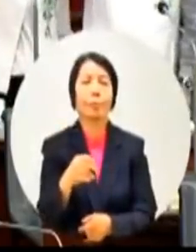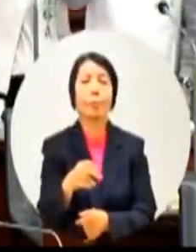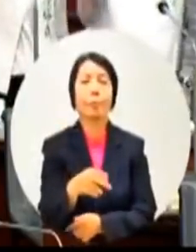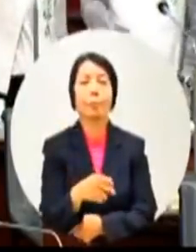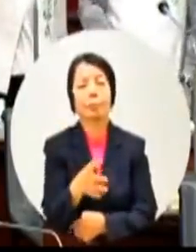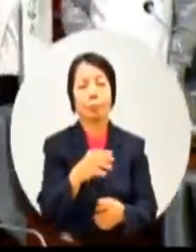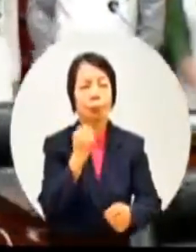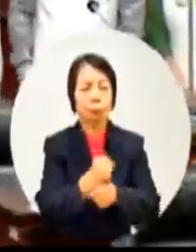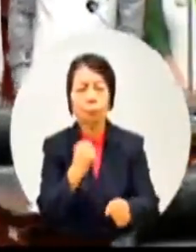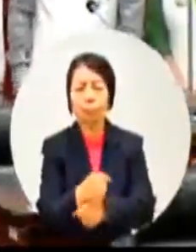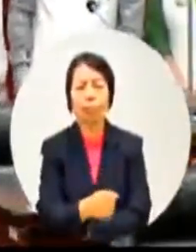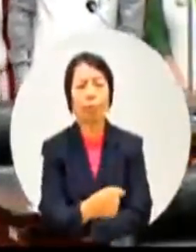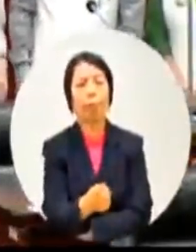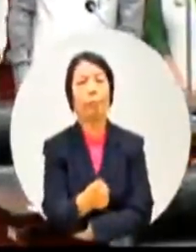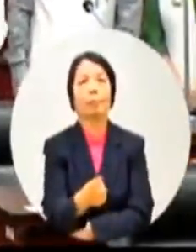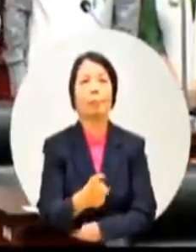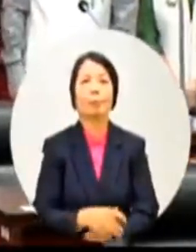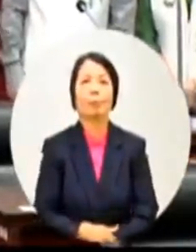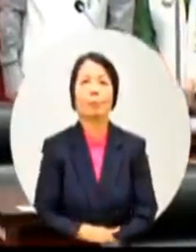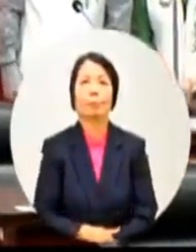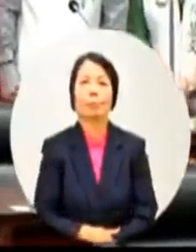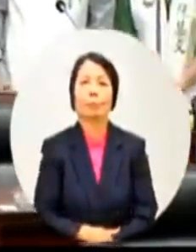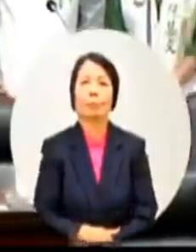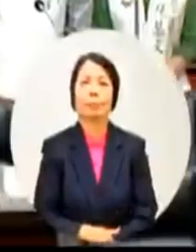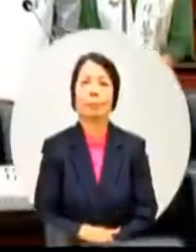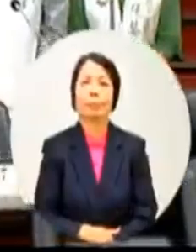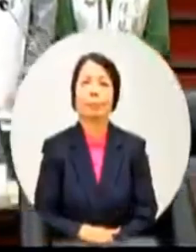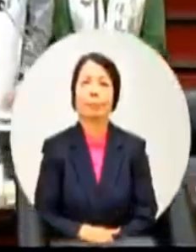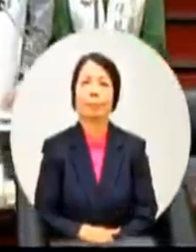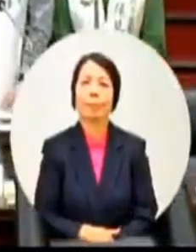来，撮好破。哎、欸，哎、